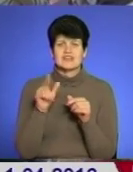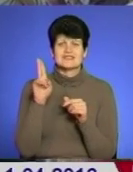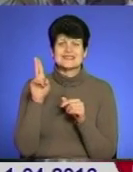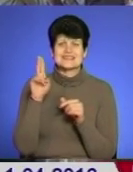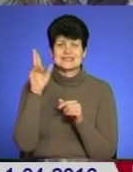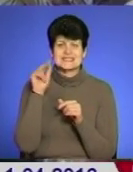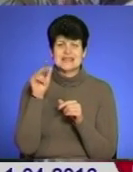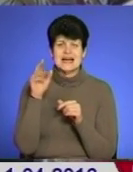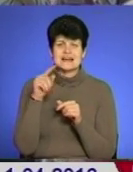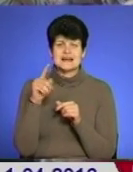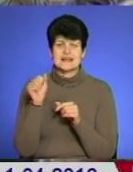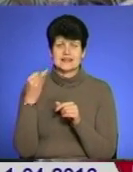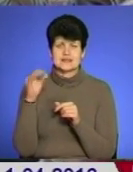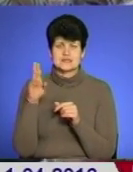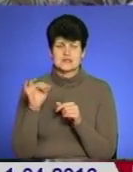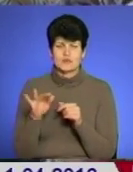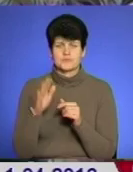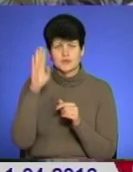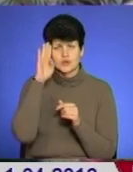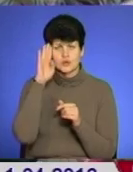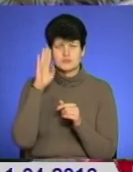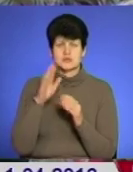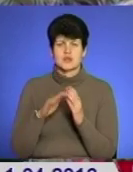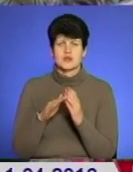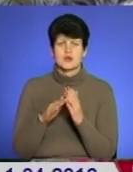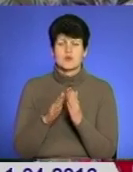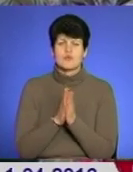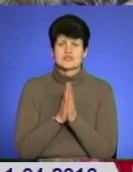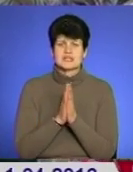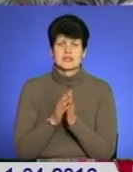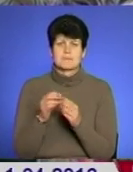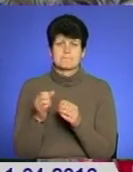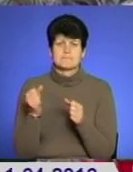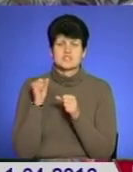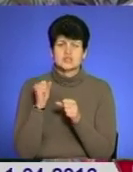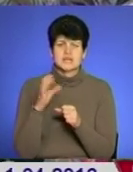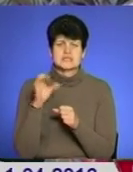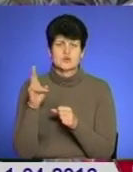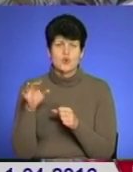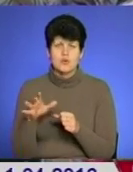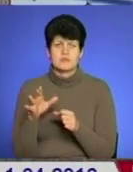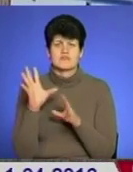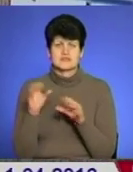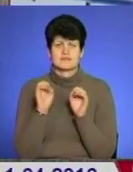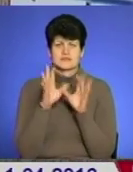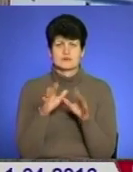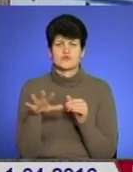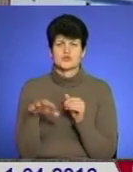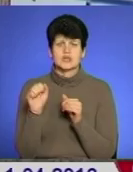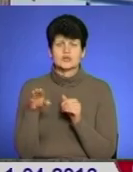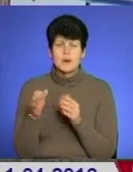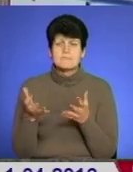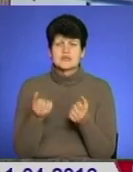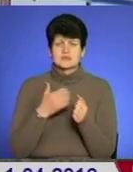Ну і хлопці просили нам мішки, скоби і багато інших таких речей, це ж ми доставимо на передову в зону АТО. Підтримати